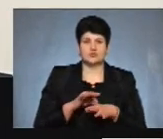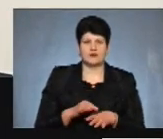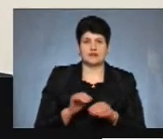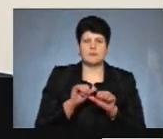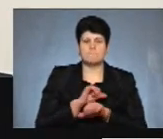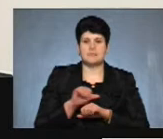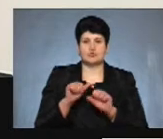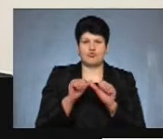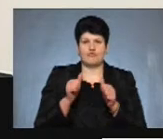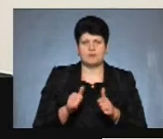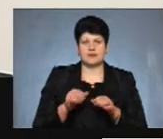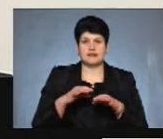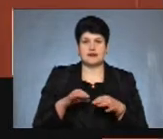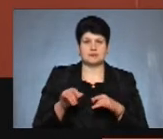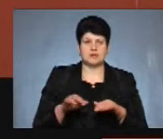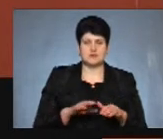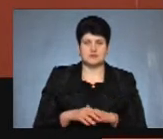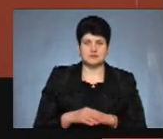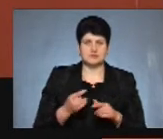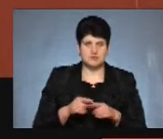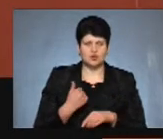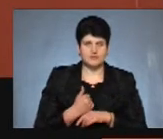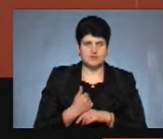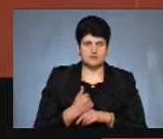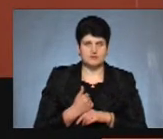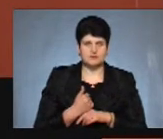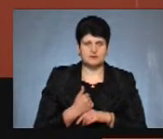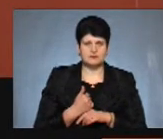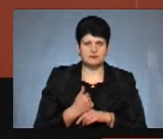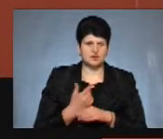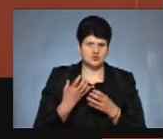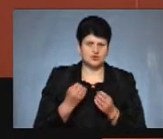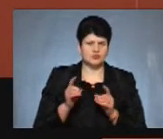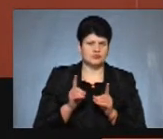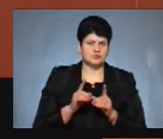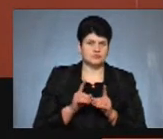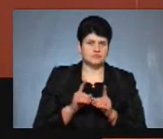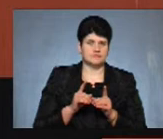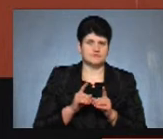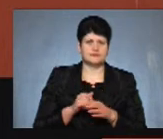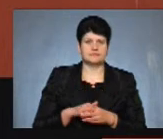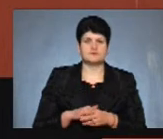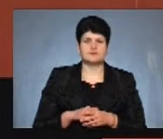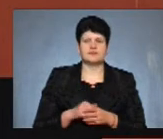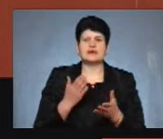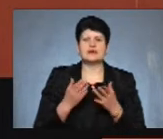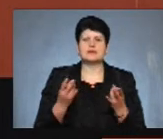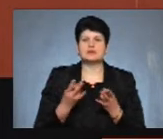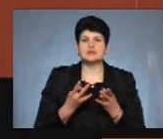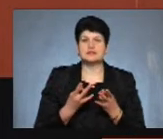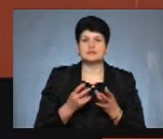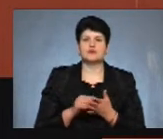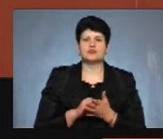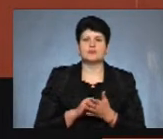даних транспортних засобів. Це основні? Чи, можливо, ще з чимось стикалися? Які потрібні, власне,